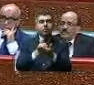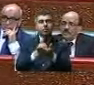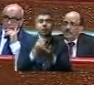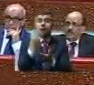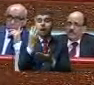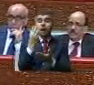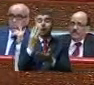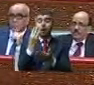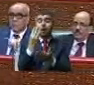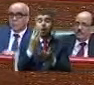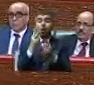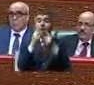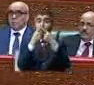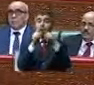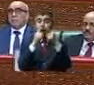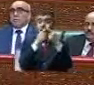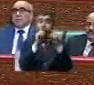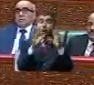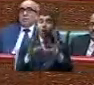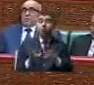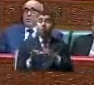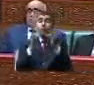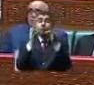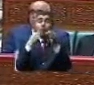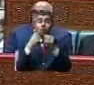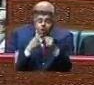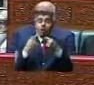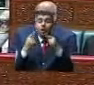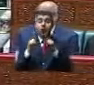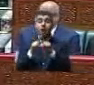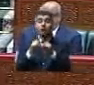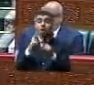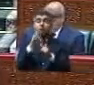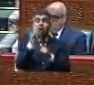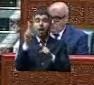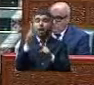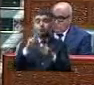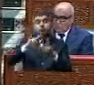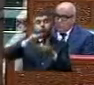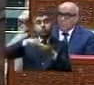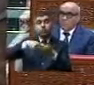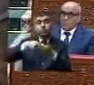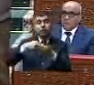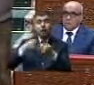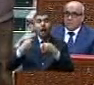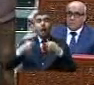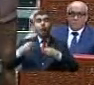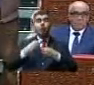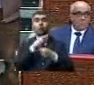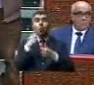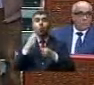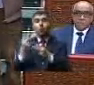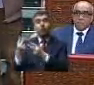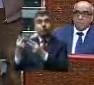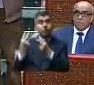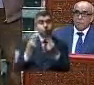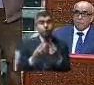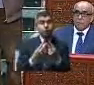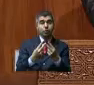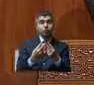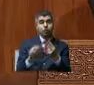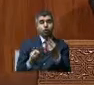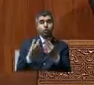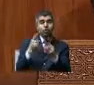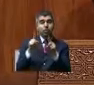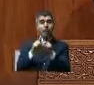ديال القناعات منذ أن عيني جلالة الملك كانت خلاصة ما أواجه به زواري حين يقولون